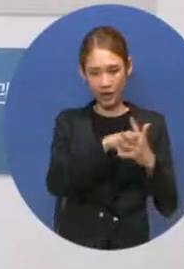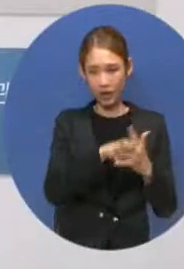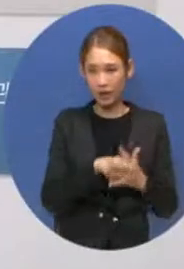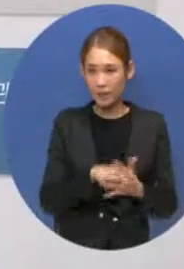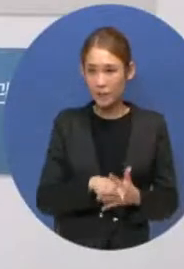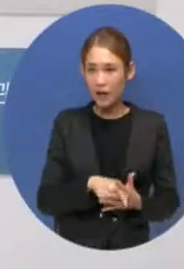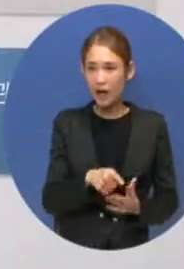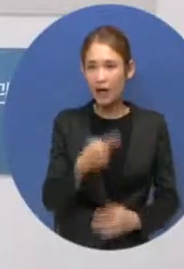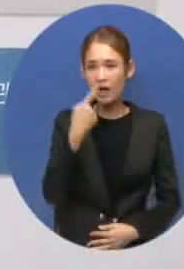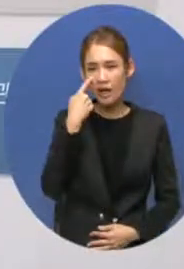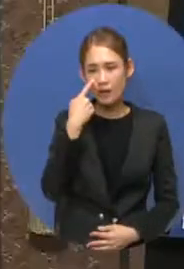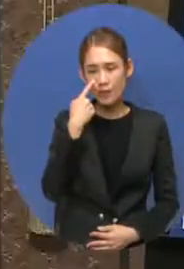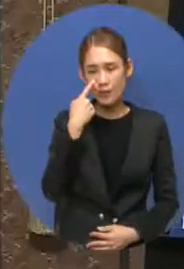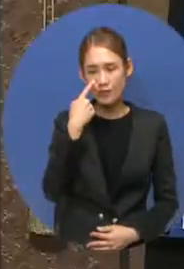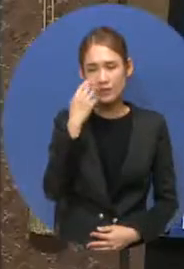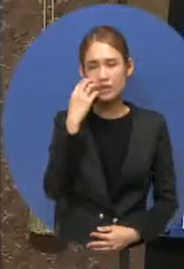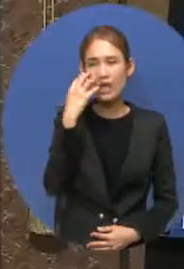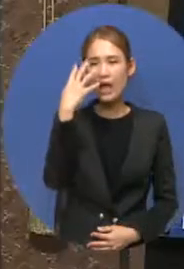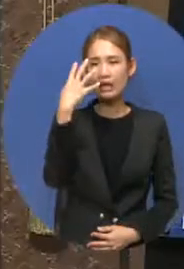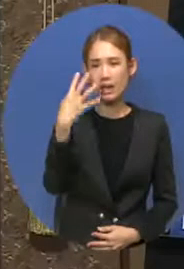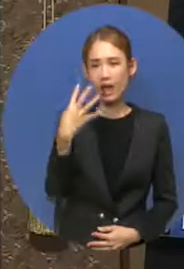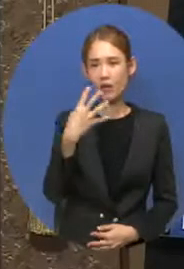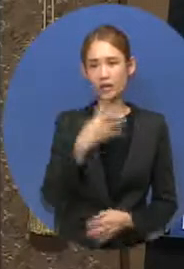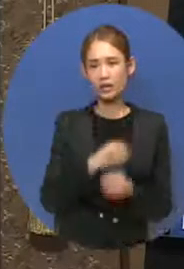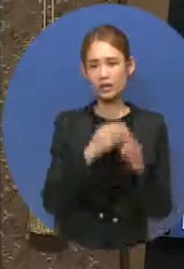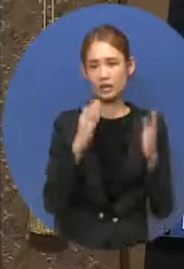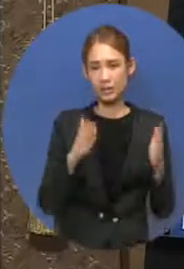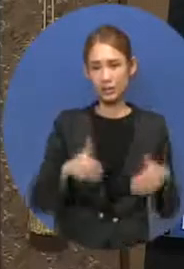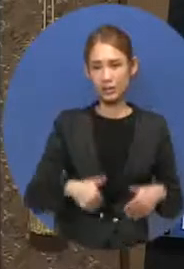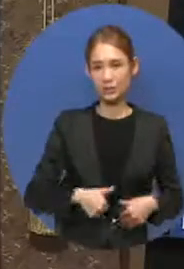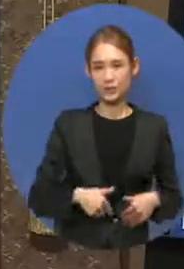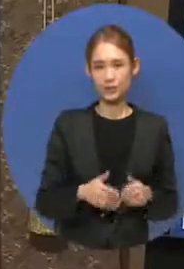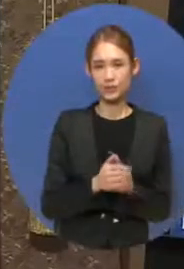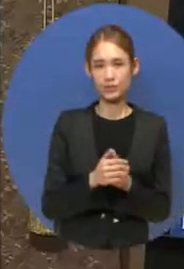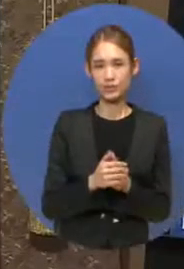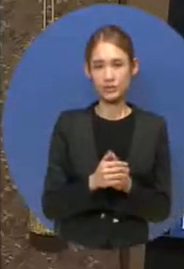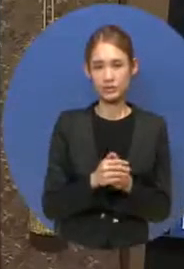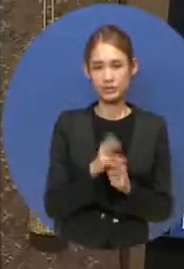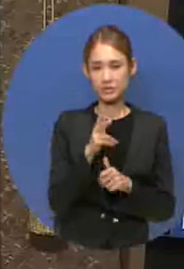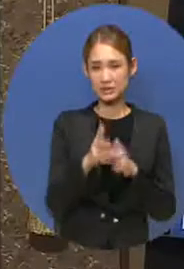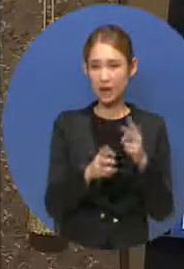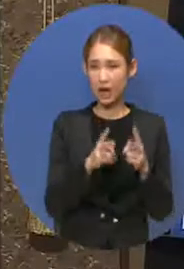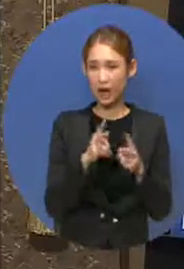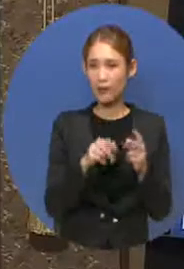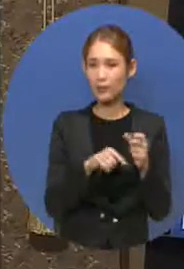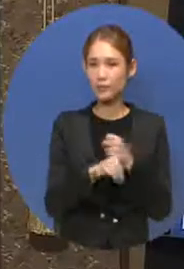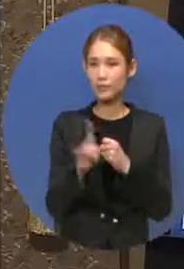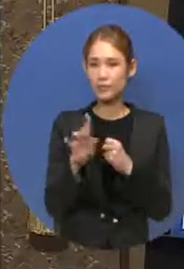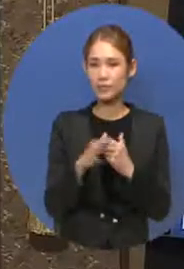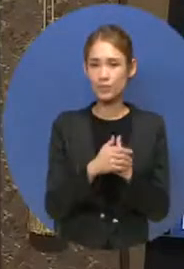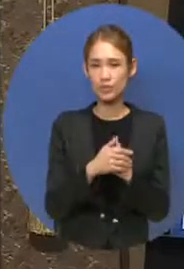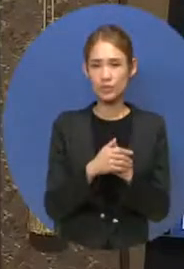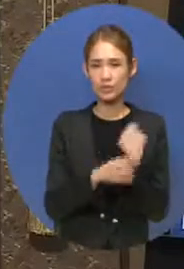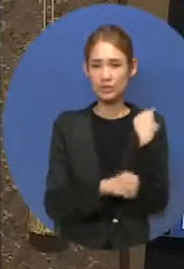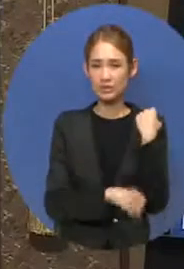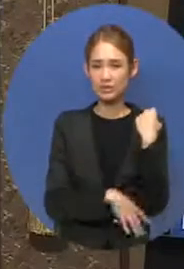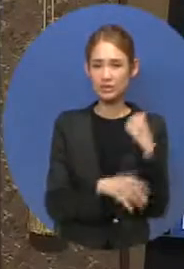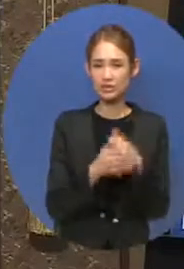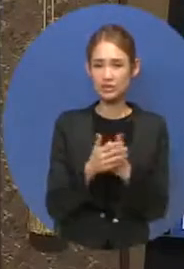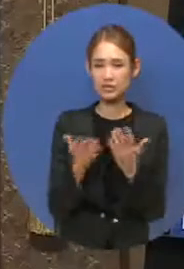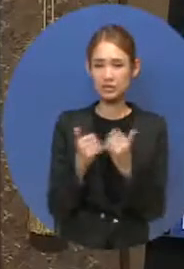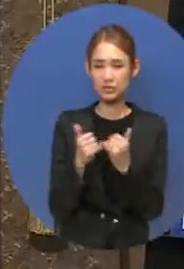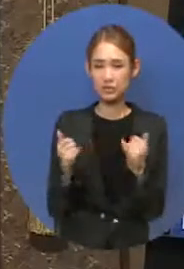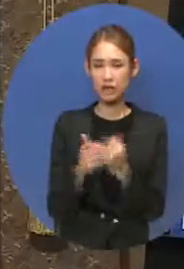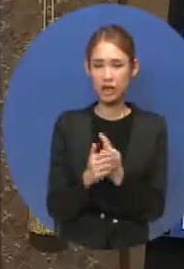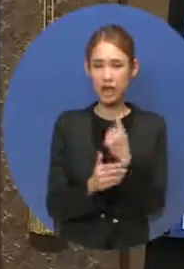데에서 4개월 정도가 소요되고 있고요. 네. 이 사업에 또 의미 있었던 부분은 기존에는 스텝 직원